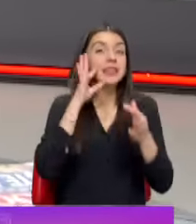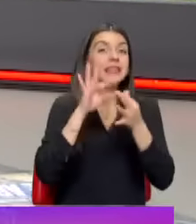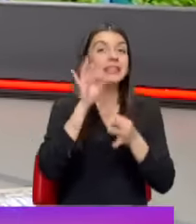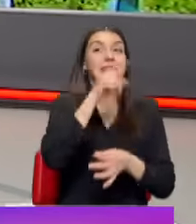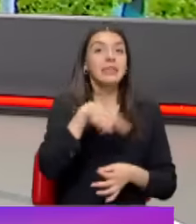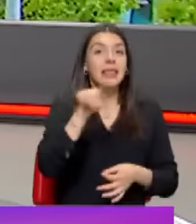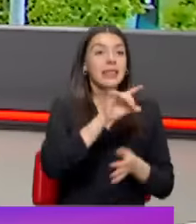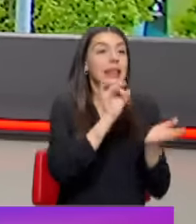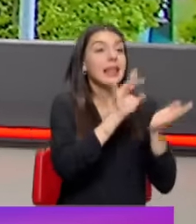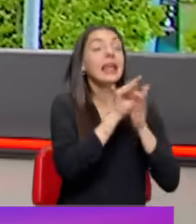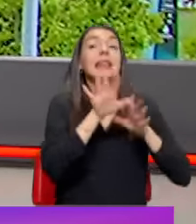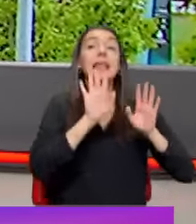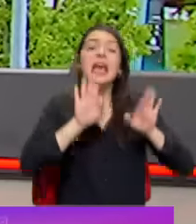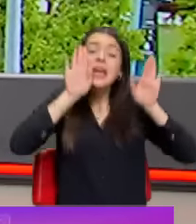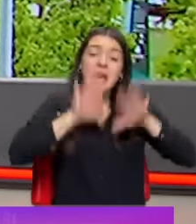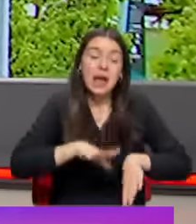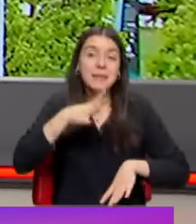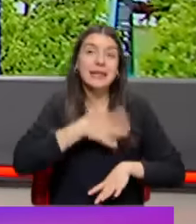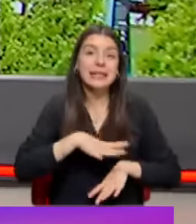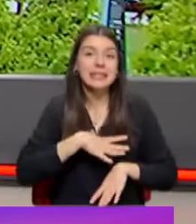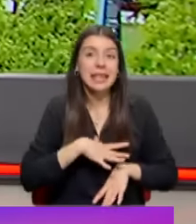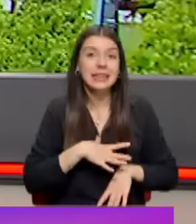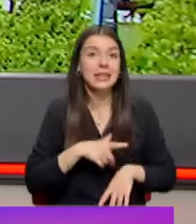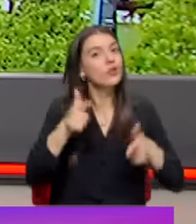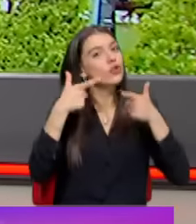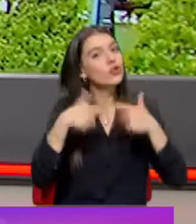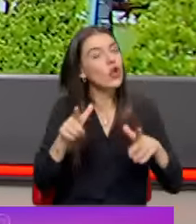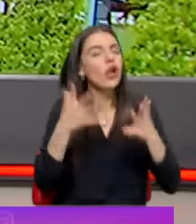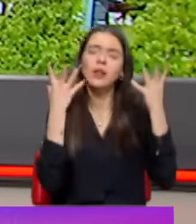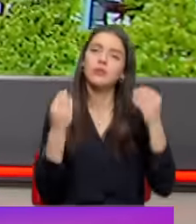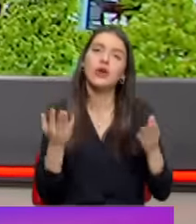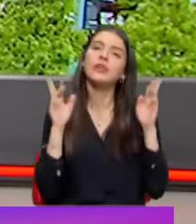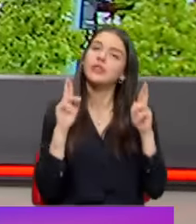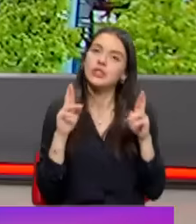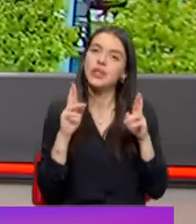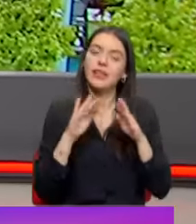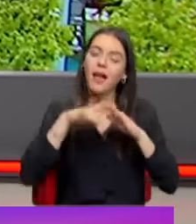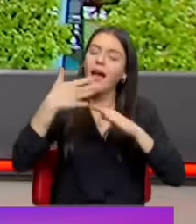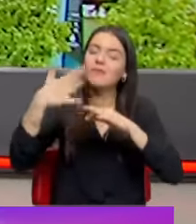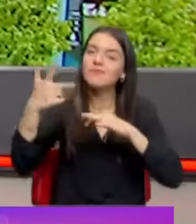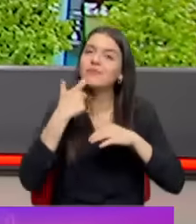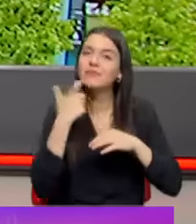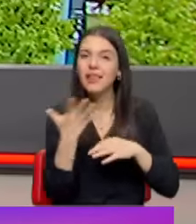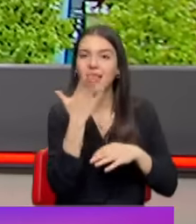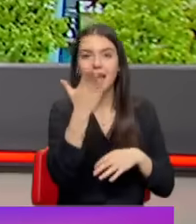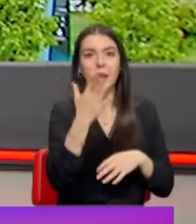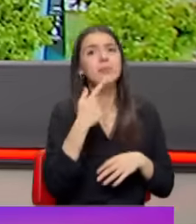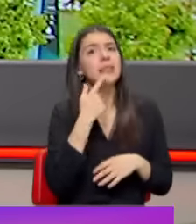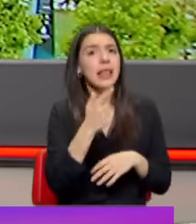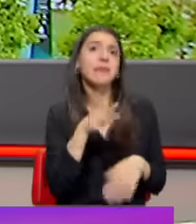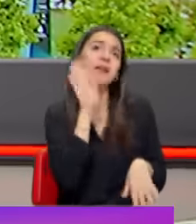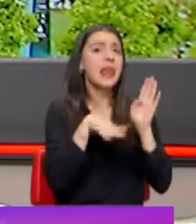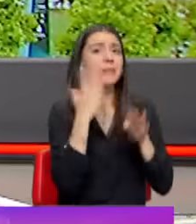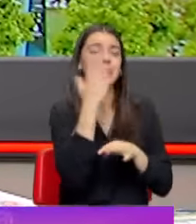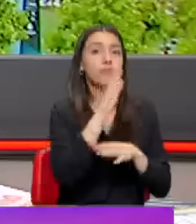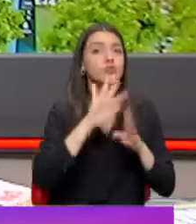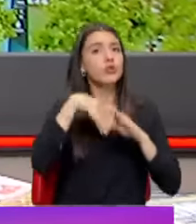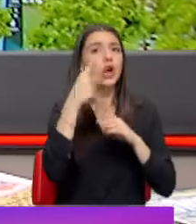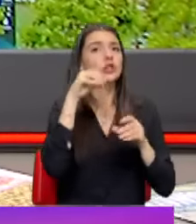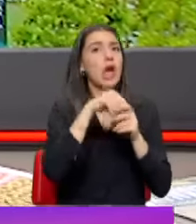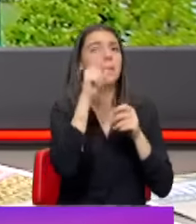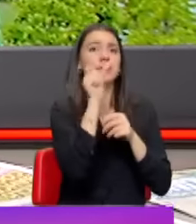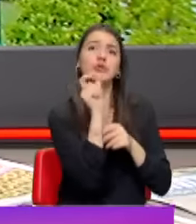İnsanlarımızın terk etmek değil kalmak istediği köylerimiz olsun umarım ilerleyen yıllarda. Diyelim reklama gidelim, sonra son bir